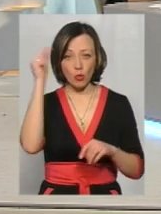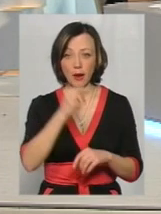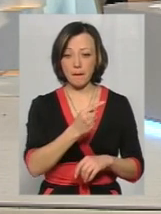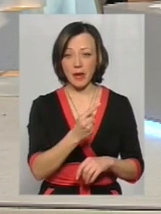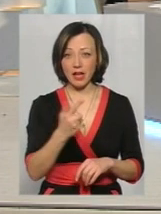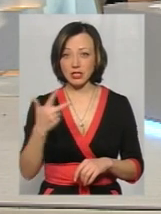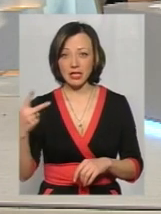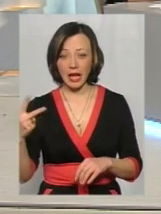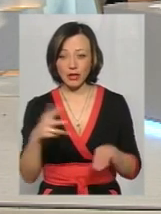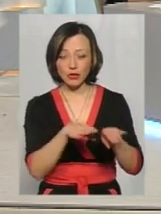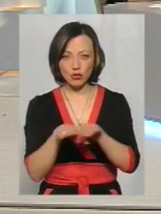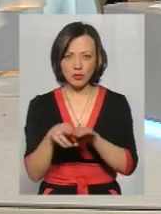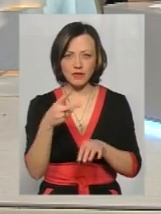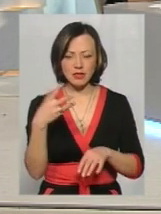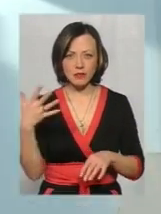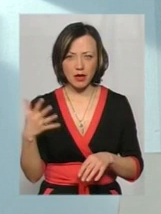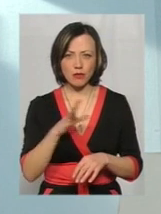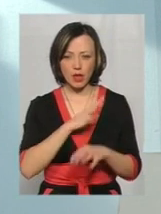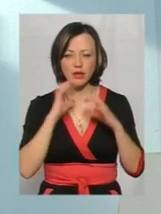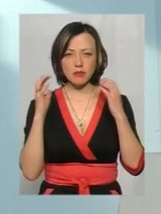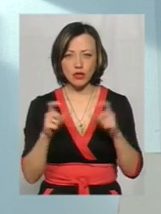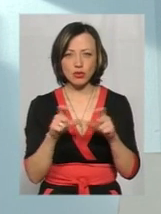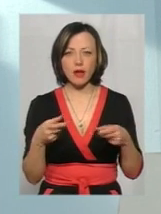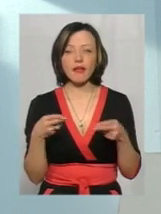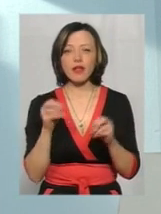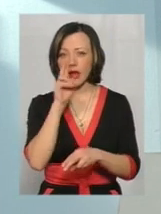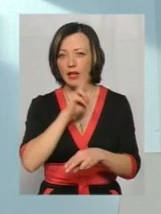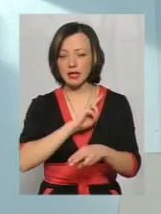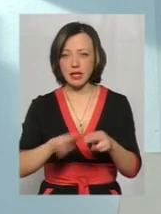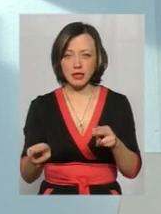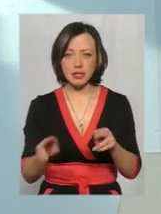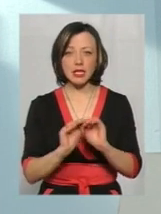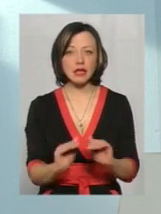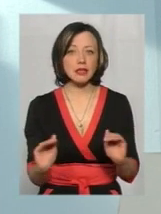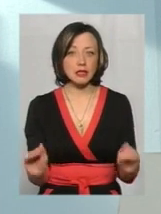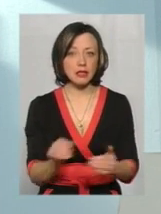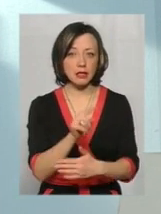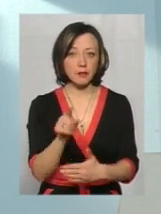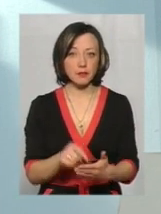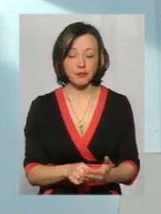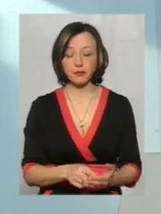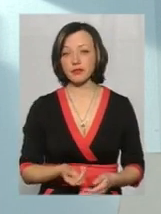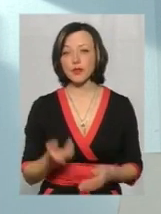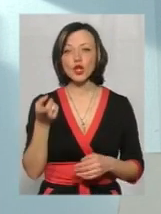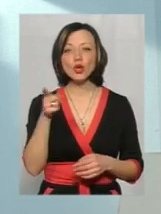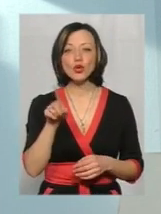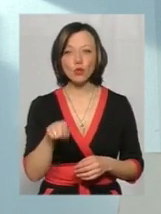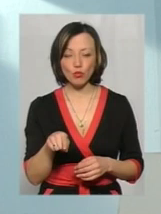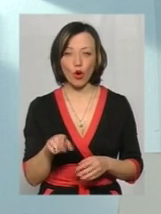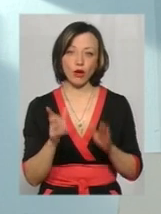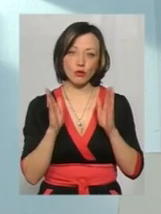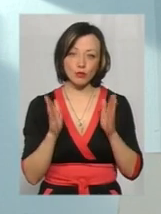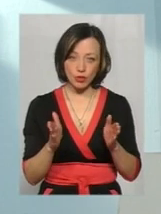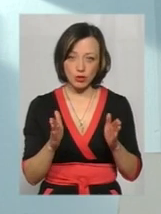перших-третіх ступенів. Скажіть, будь ласка, школа була збережена, а де ділися діти? Тому